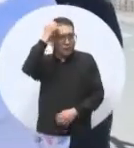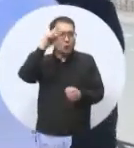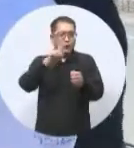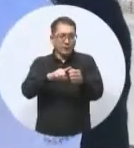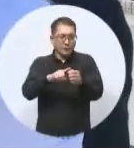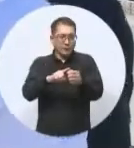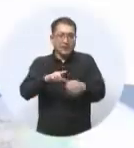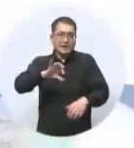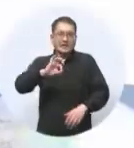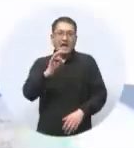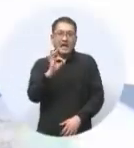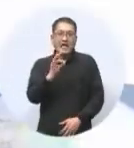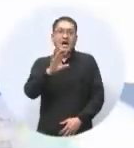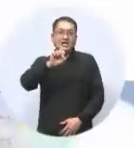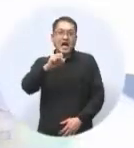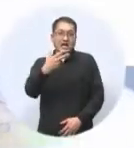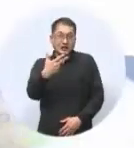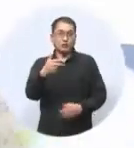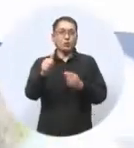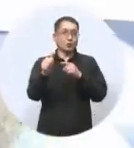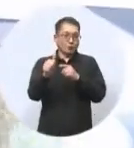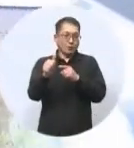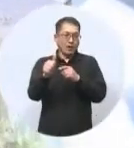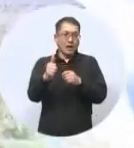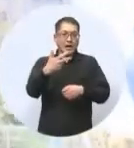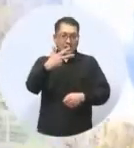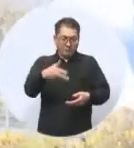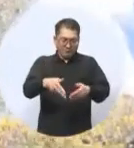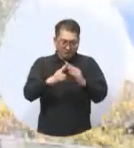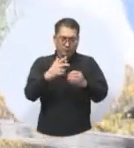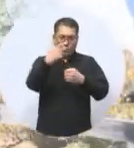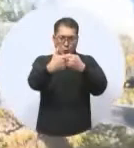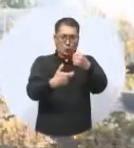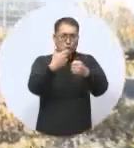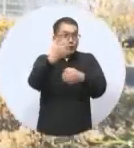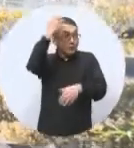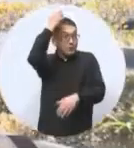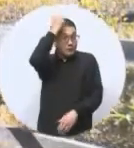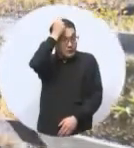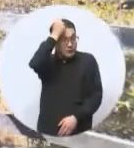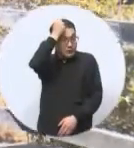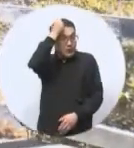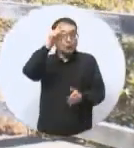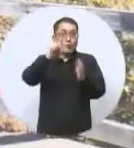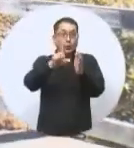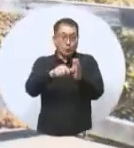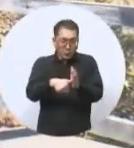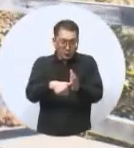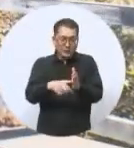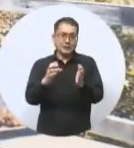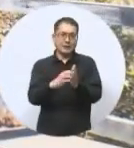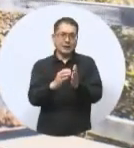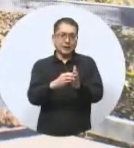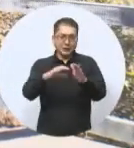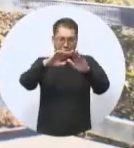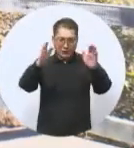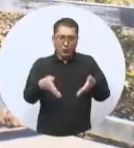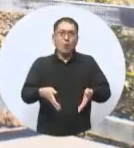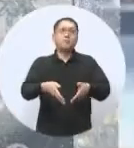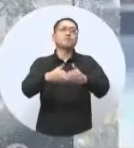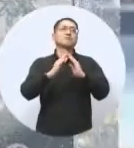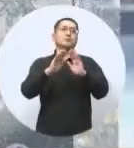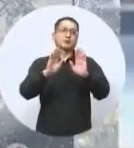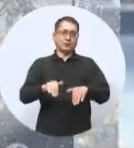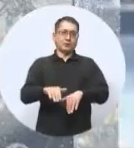指さんがですね、治世60周年記念を記念しましてですね、建てられた日なんですよ